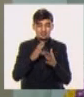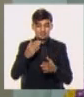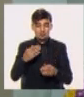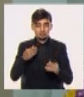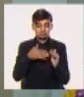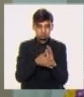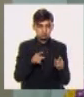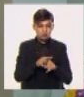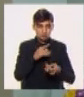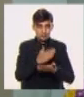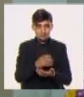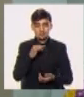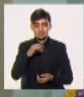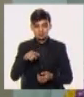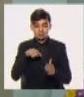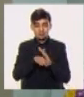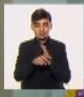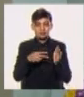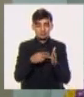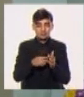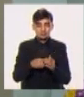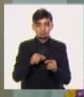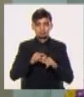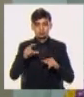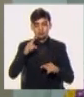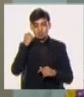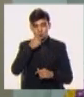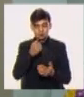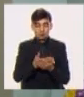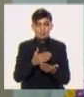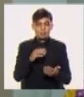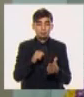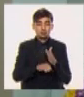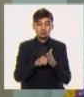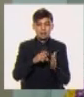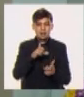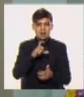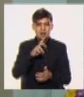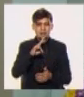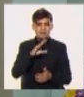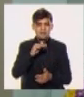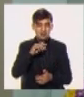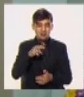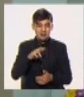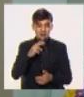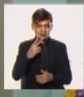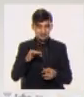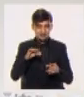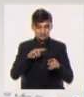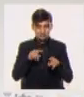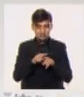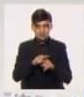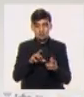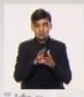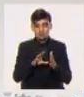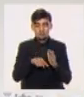расходы. Так вот, величина этих расходов ежегодно растет, хотя бы по причине инфляции, что и отражается, собственно, на стоимости электроэнергии.